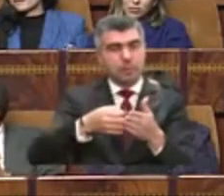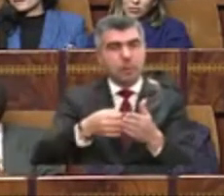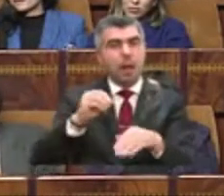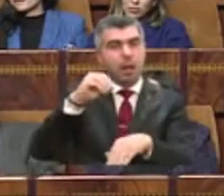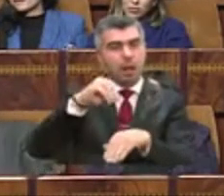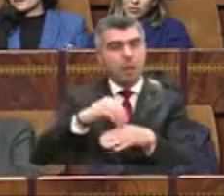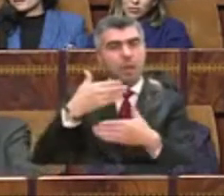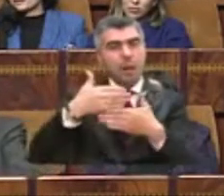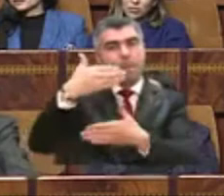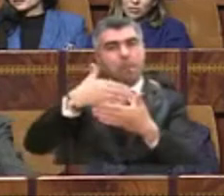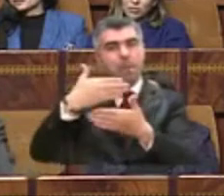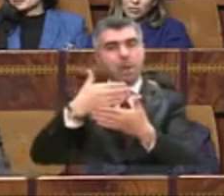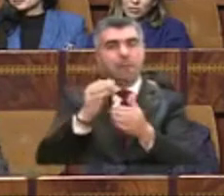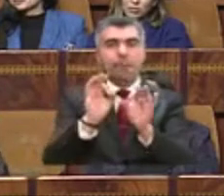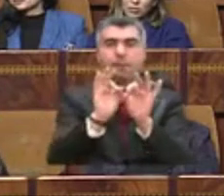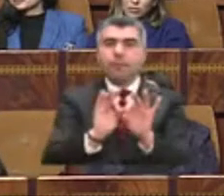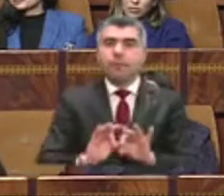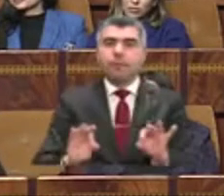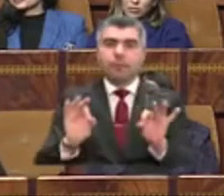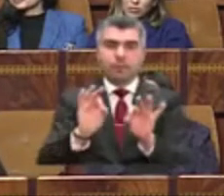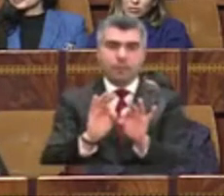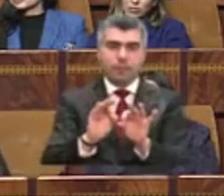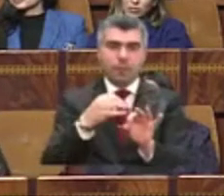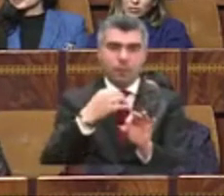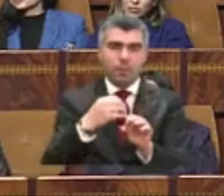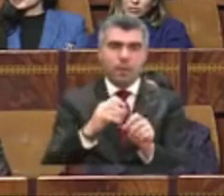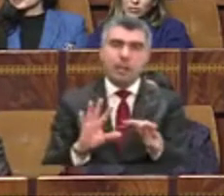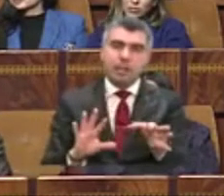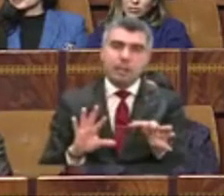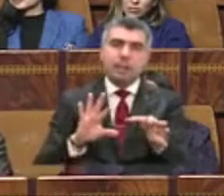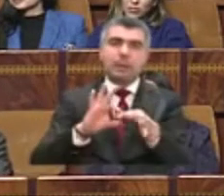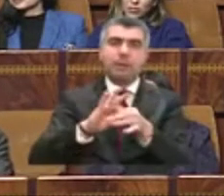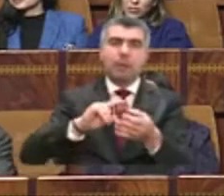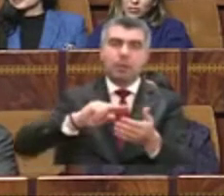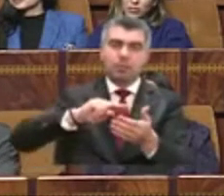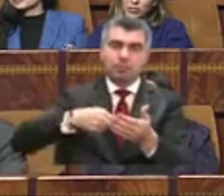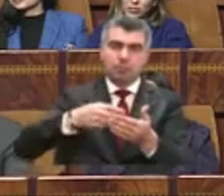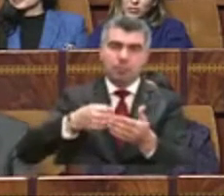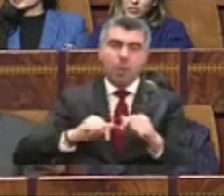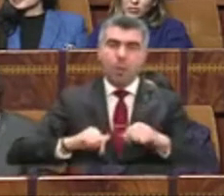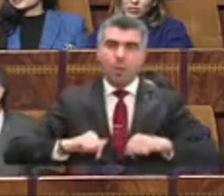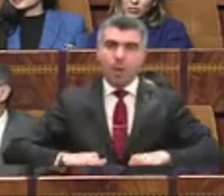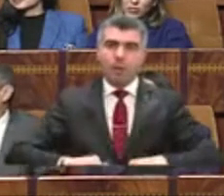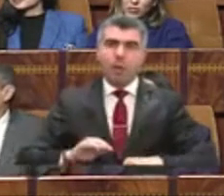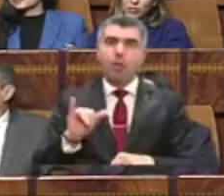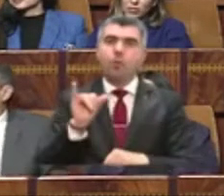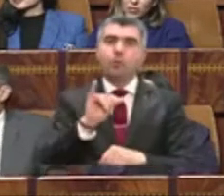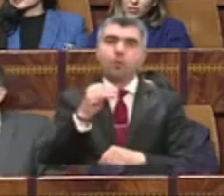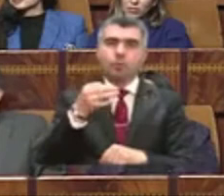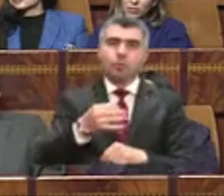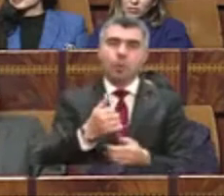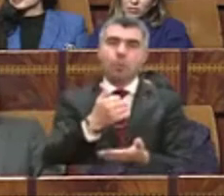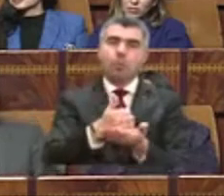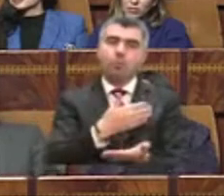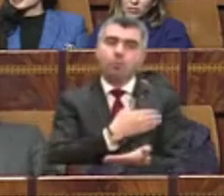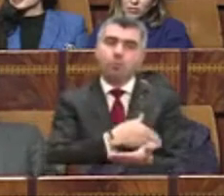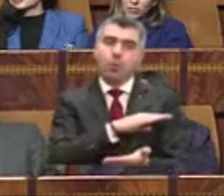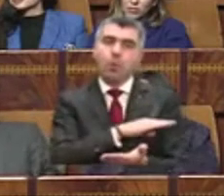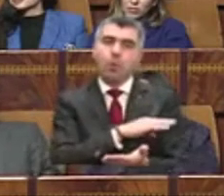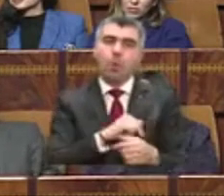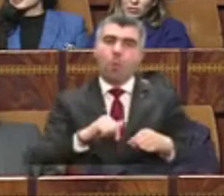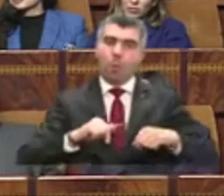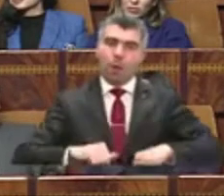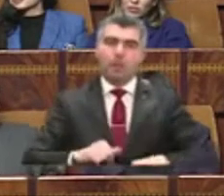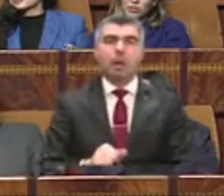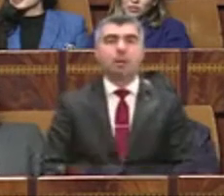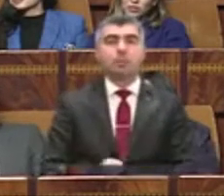وإلى حد الآن لم يتم إعادة بنائها، وفيهم ما هو على شكل اتفاق شراكة بين الوزارة والشركاء وما هو تحت مسؤولية